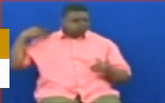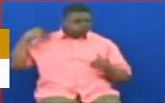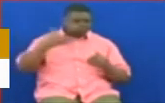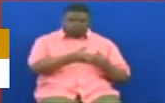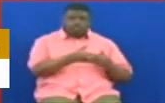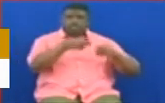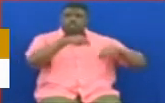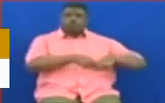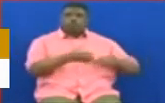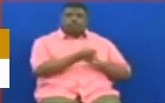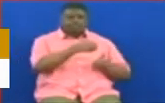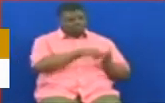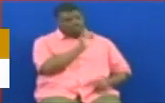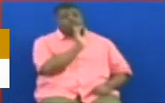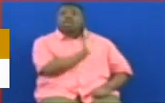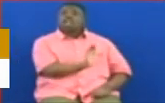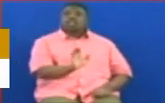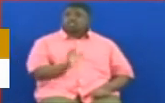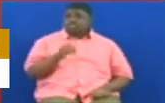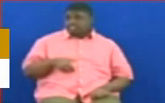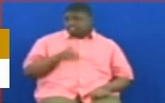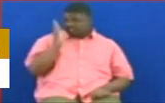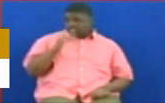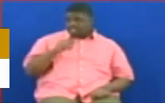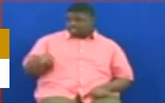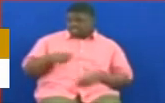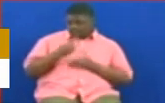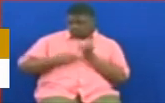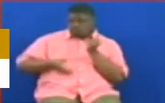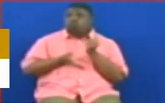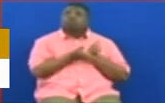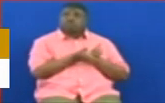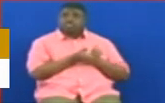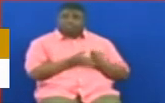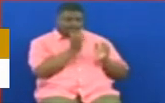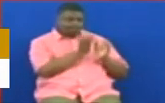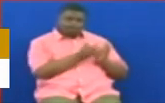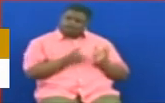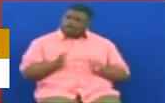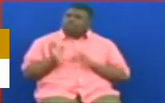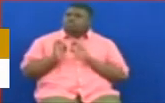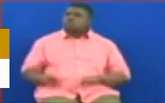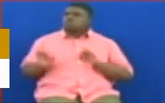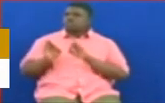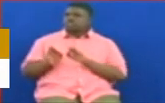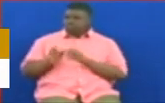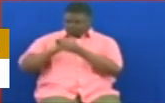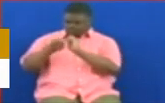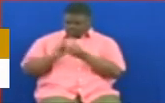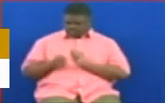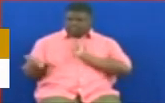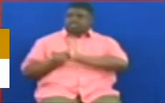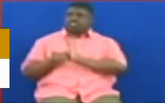kuyapata manufaa yake. Na ndio maana hii serikali ya Dr. John Pombe Joseph Magufuli imejipanga vizuri, sheria imezirekebisha,